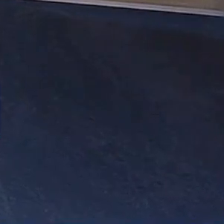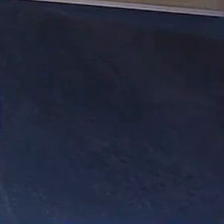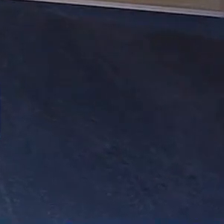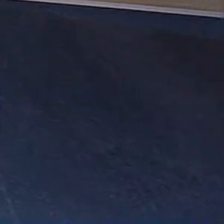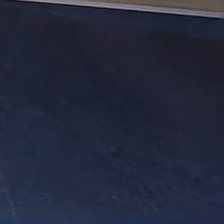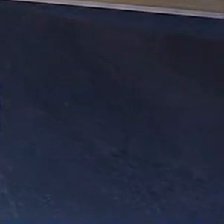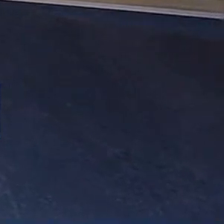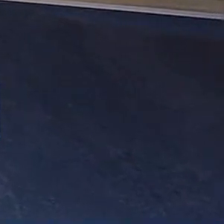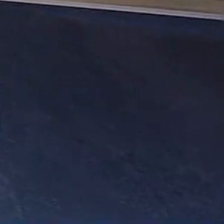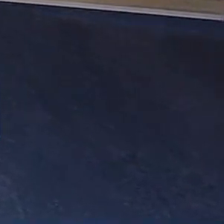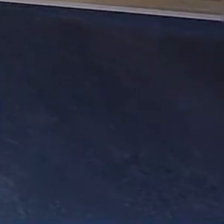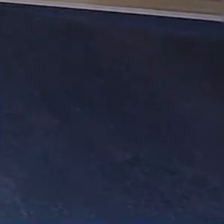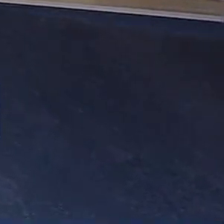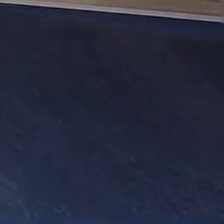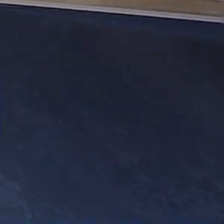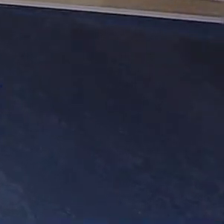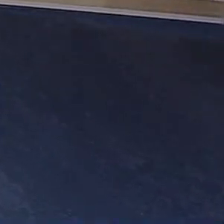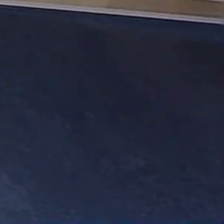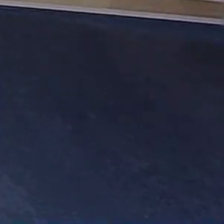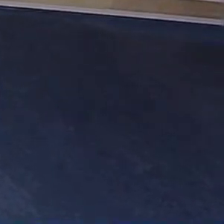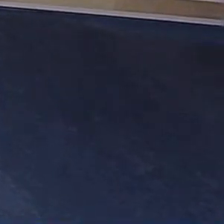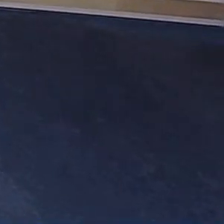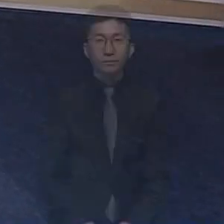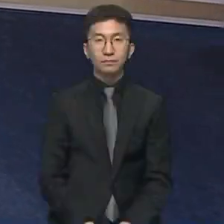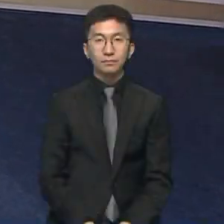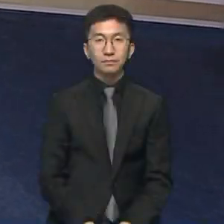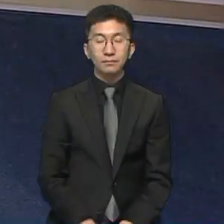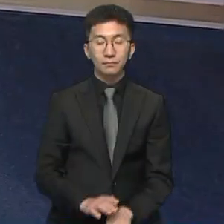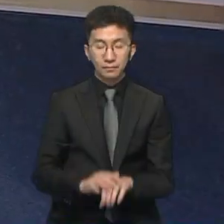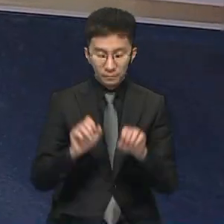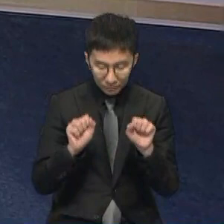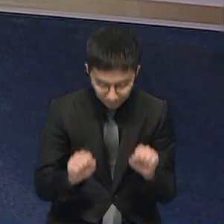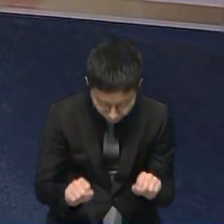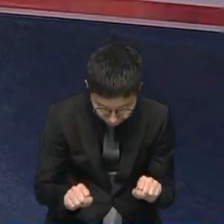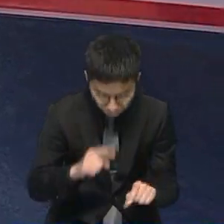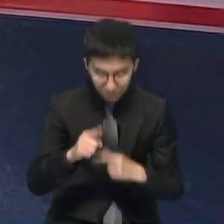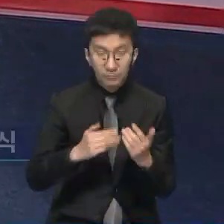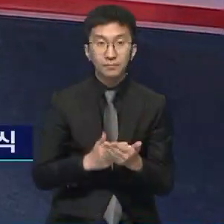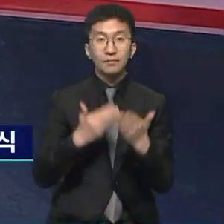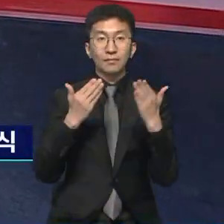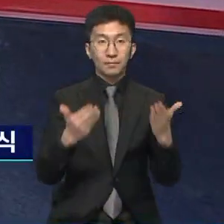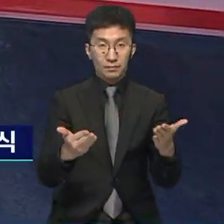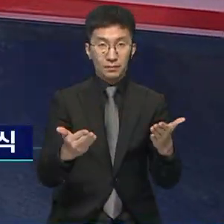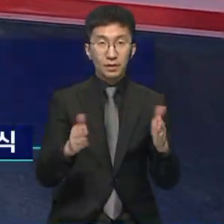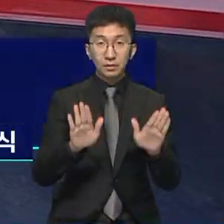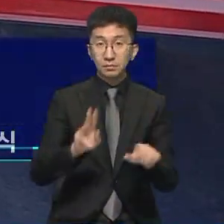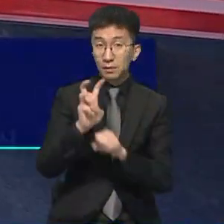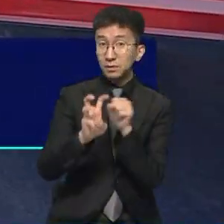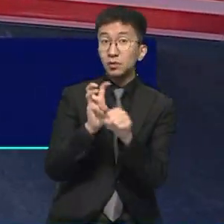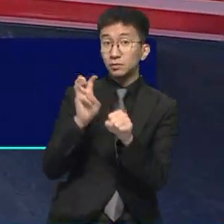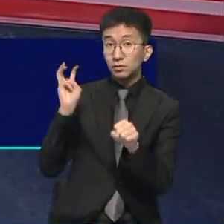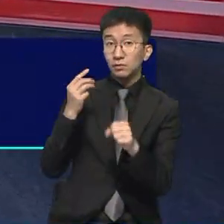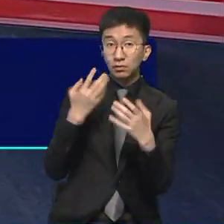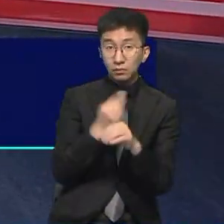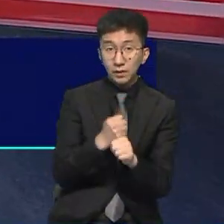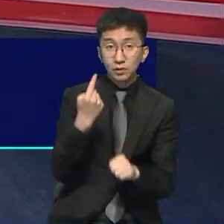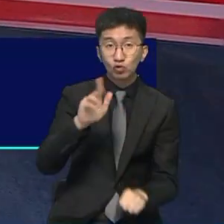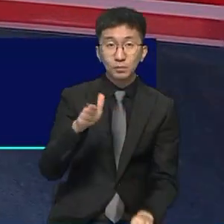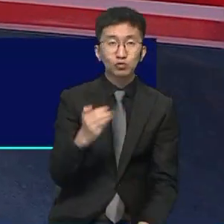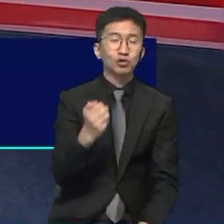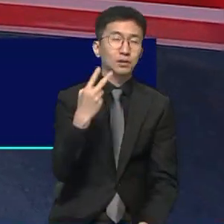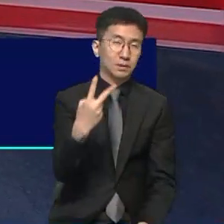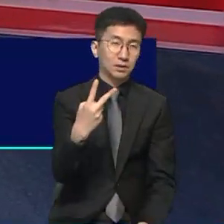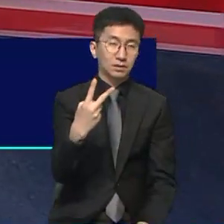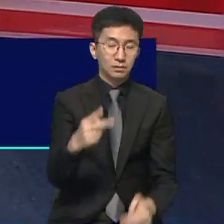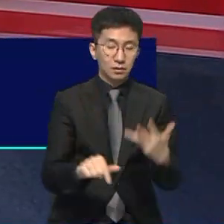여러분 안녕하십니까? 오늘로부터 정확히 30년 전인 지난 1992년 8월 24일